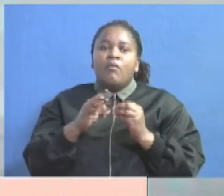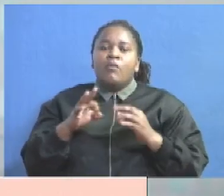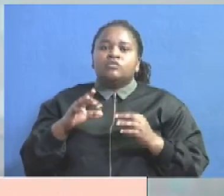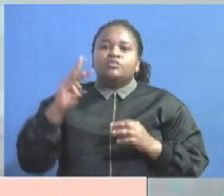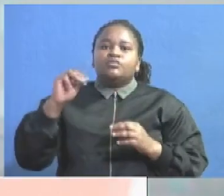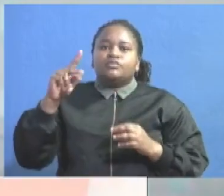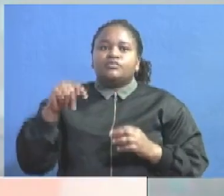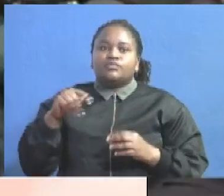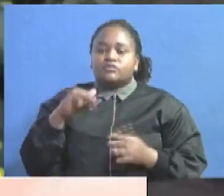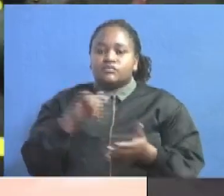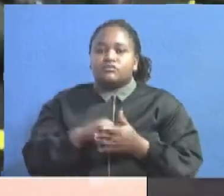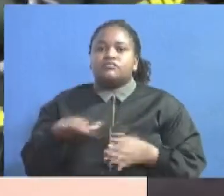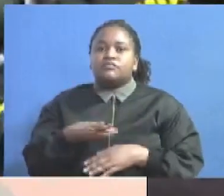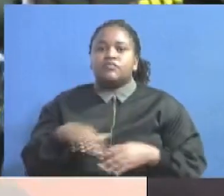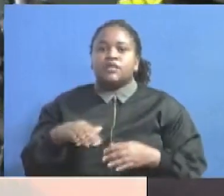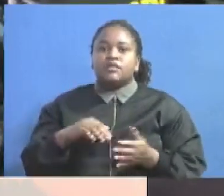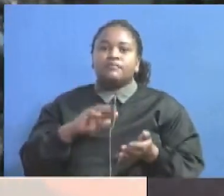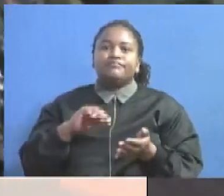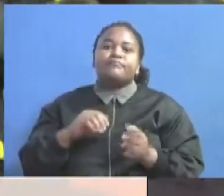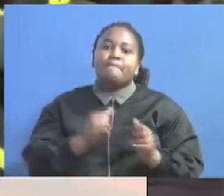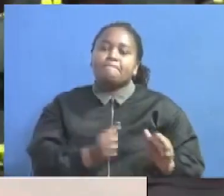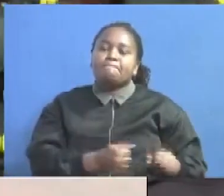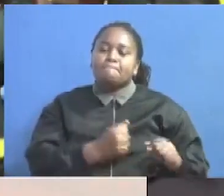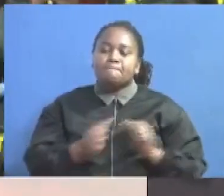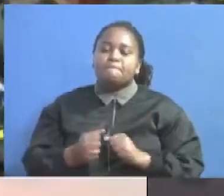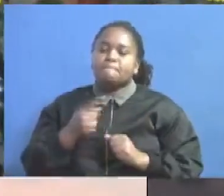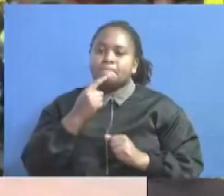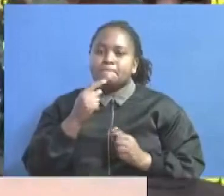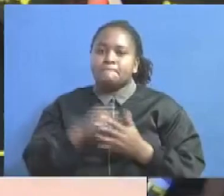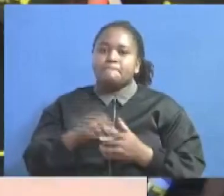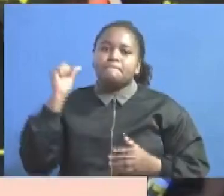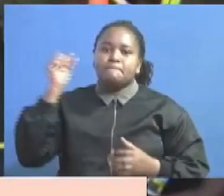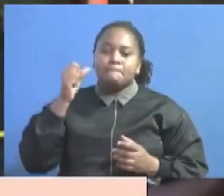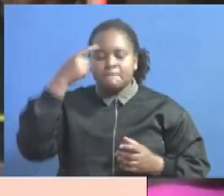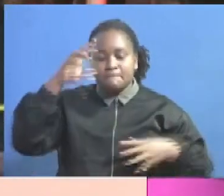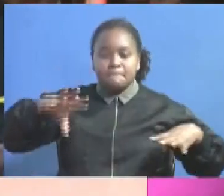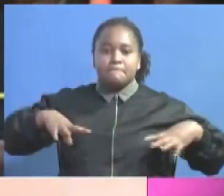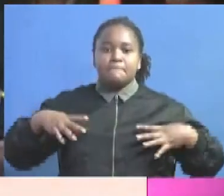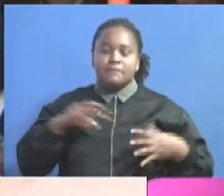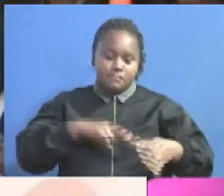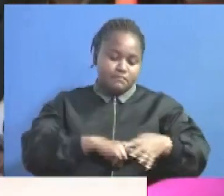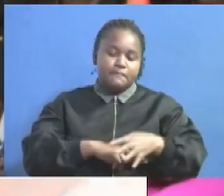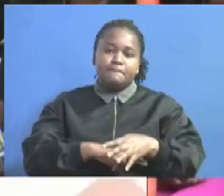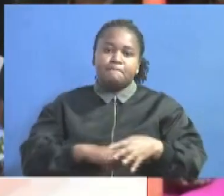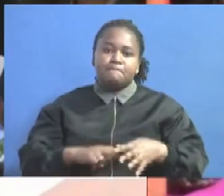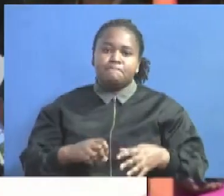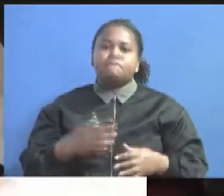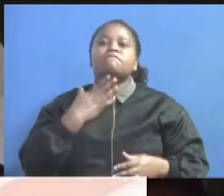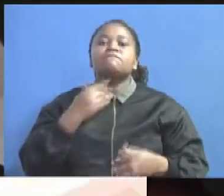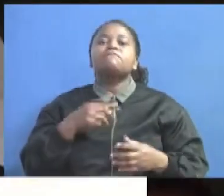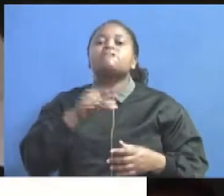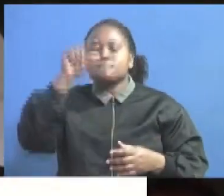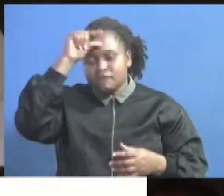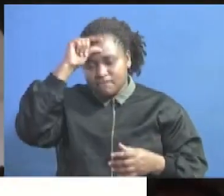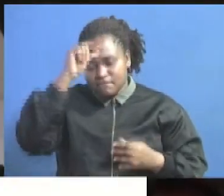wajumbe wa vuguvugu hilo kaunti ya Migori, Ochieng aliwakosoa wanasiasa kwa kiburi na ufisadi wao, huku akitaka